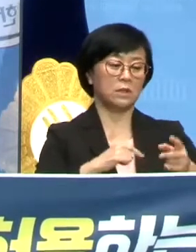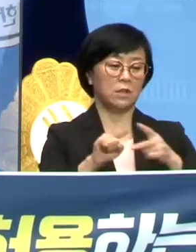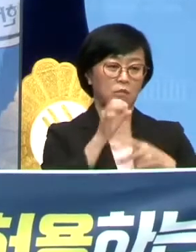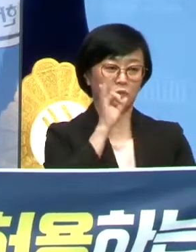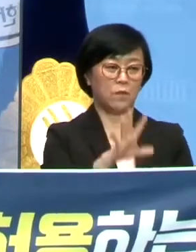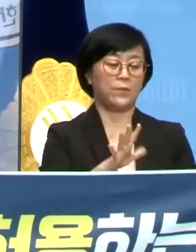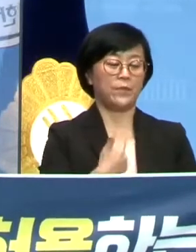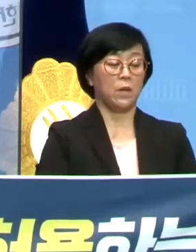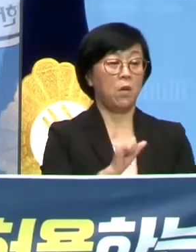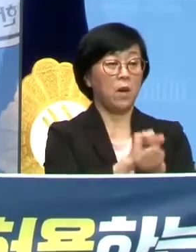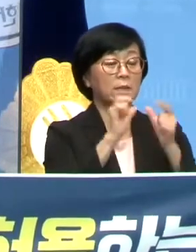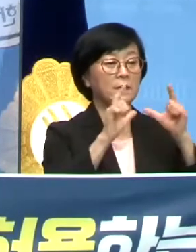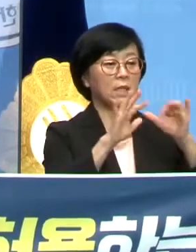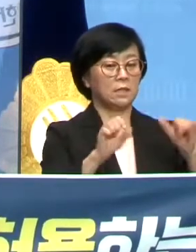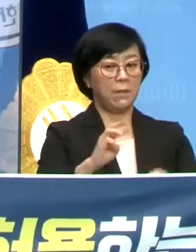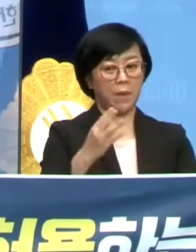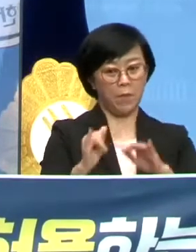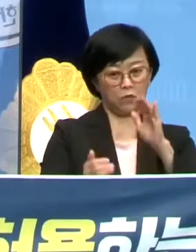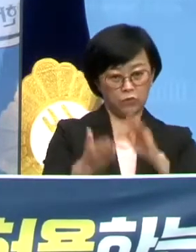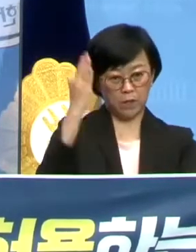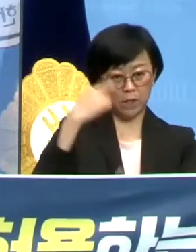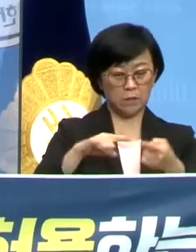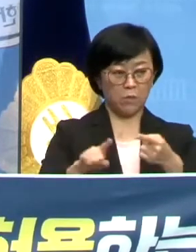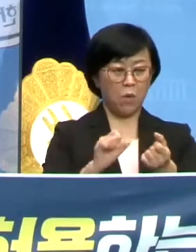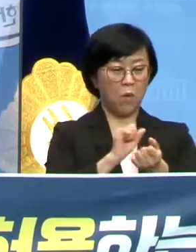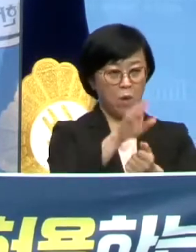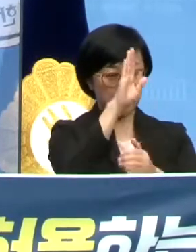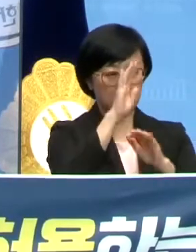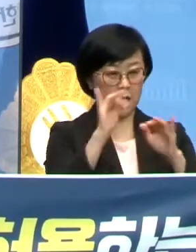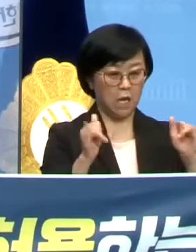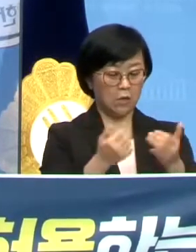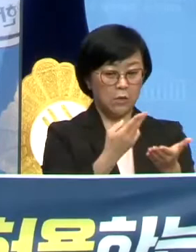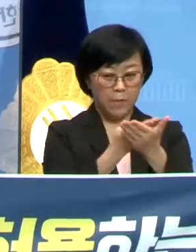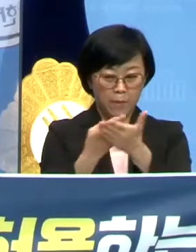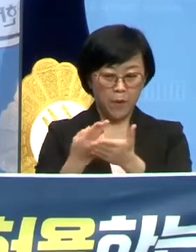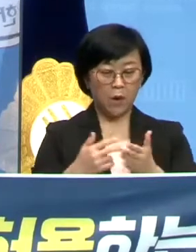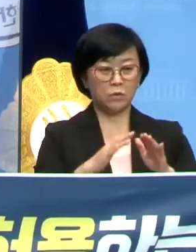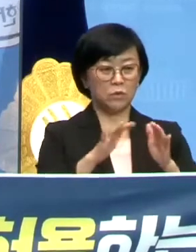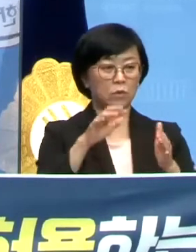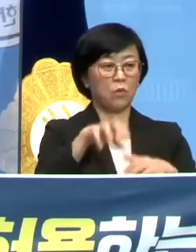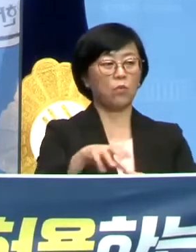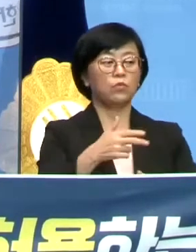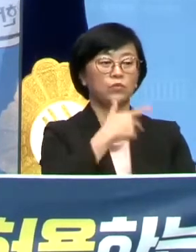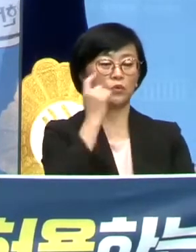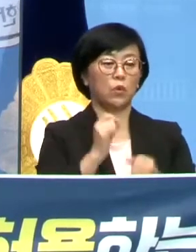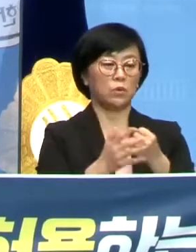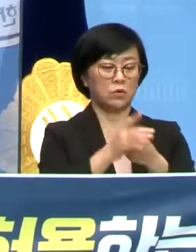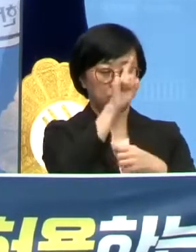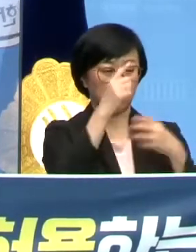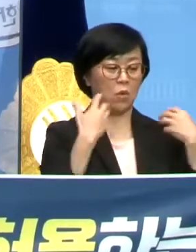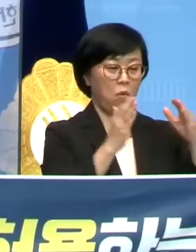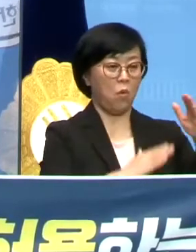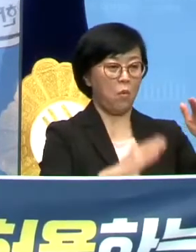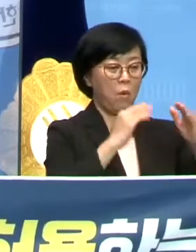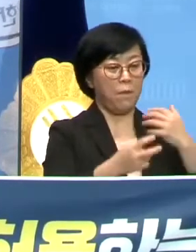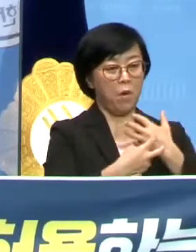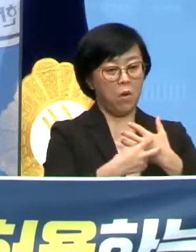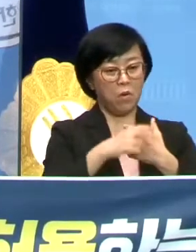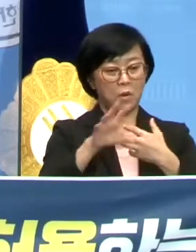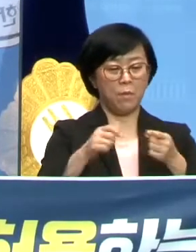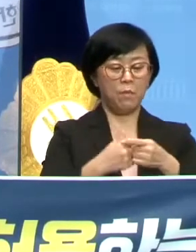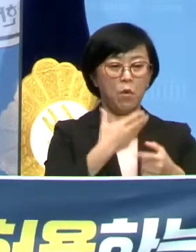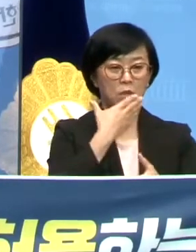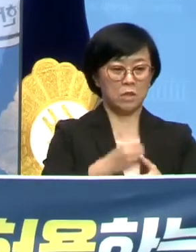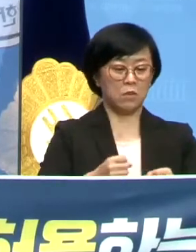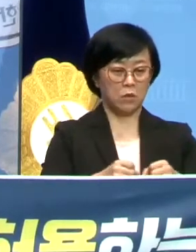오늘 확진 자가 3백 명을 넘었습니다 이추 3명 환자를 수용할 병상을 부족합니다 그럼에도 불구하고 정부는 공공 병 확충 등 복지